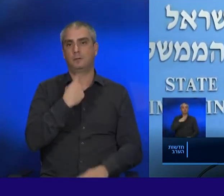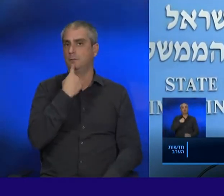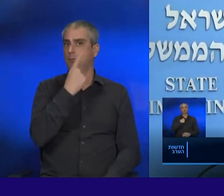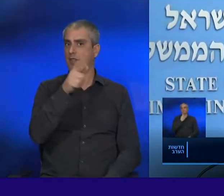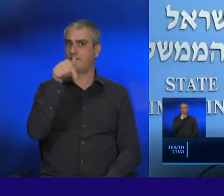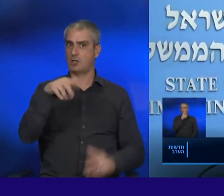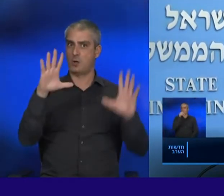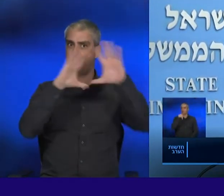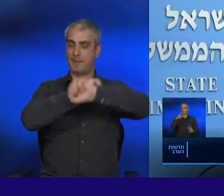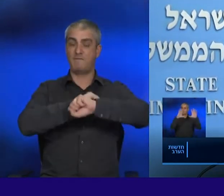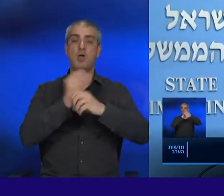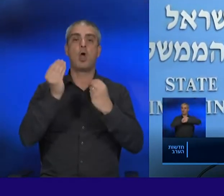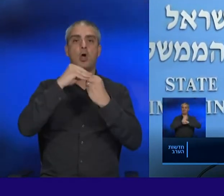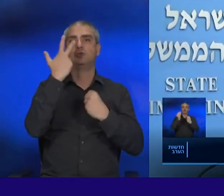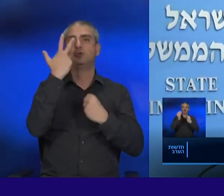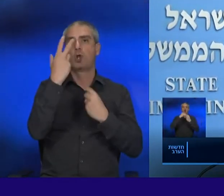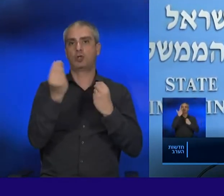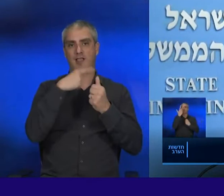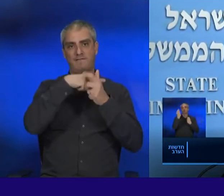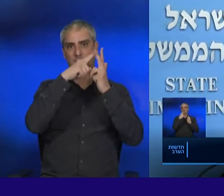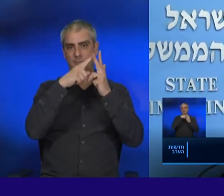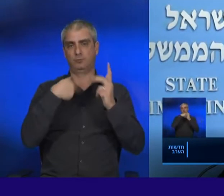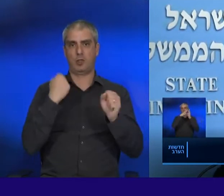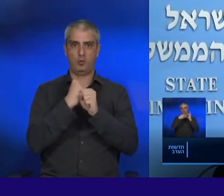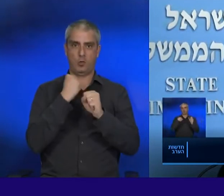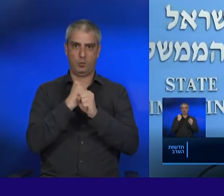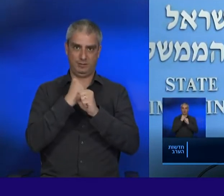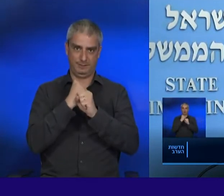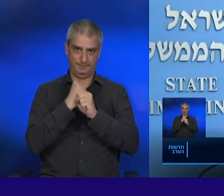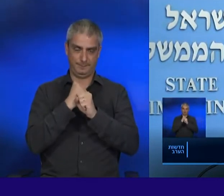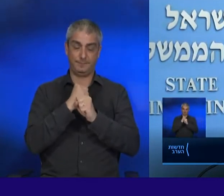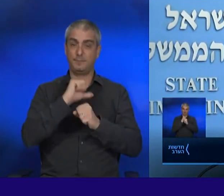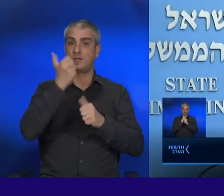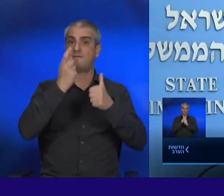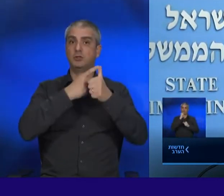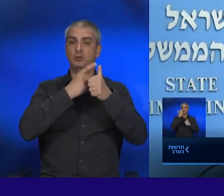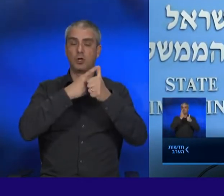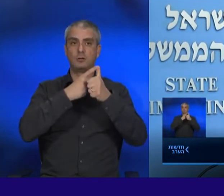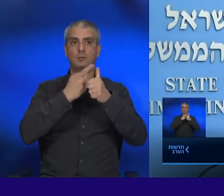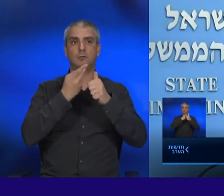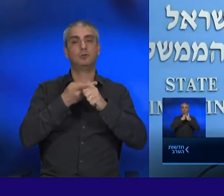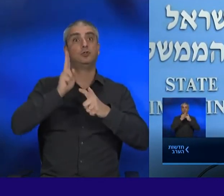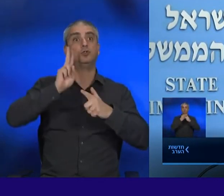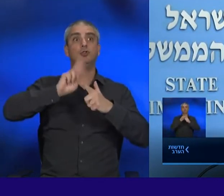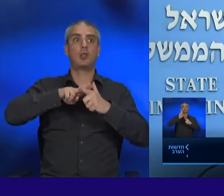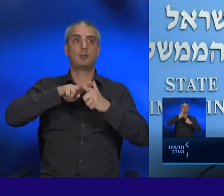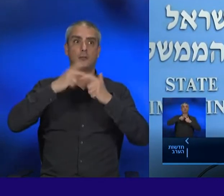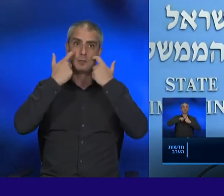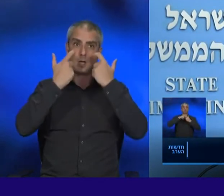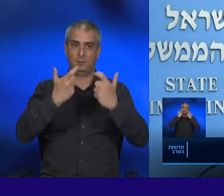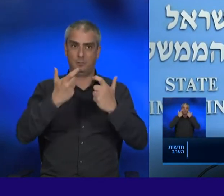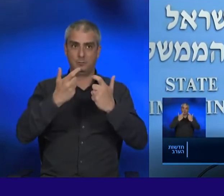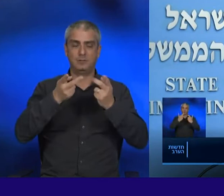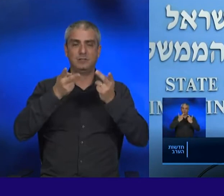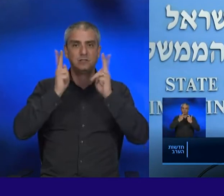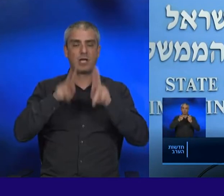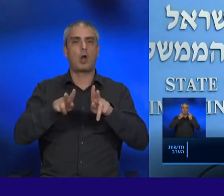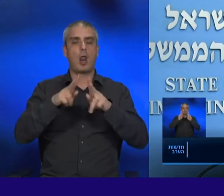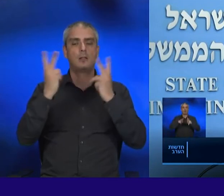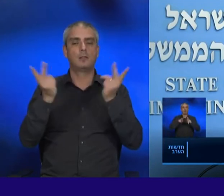לכם הערב על עוד שלושה צעדים שאנחנו נוקטים. ראשית, אנחנו נגביר דרמטית את יכולת